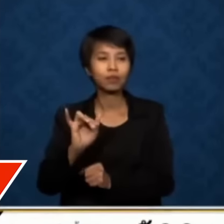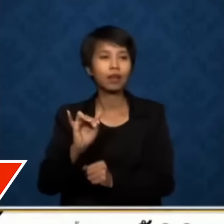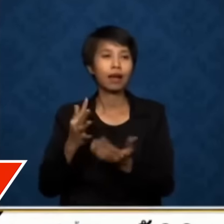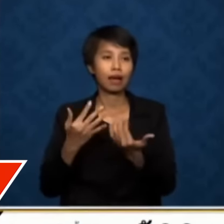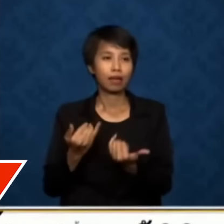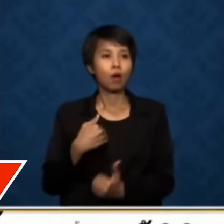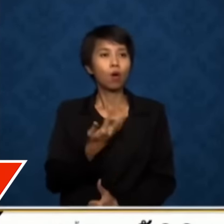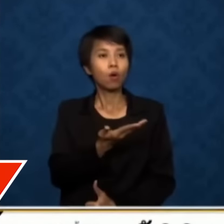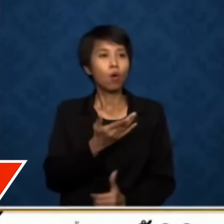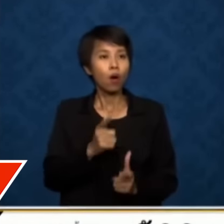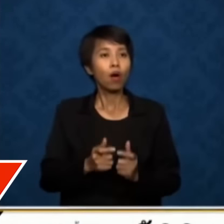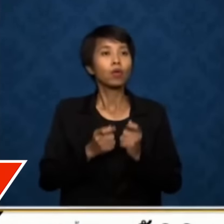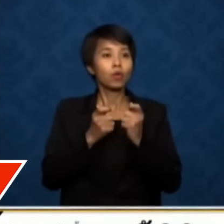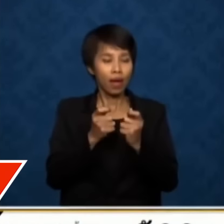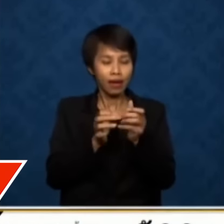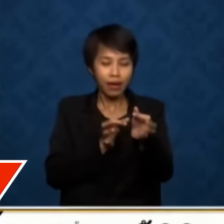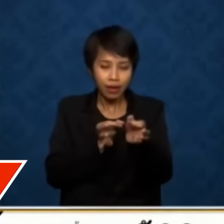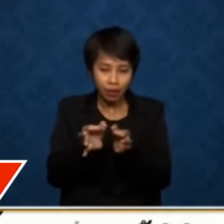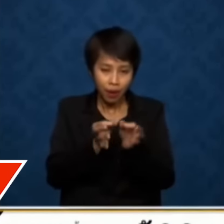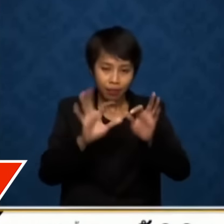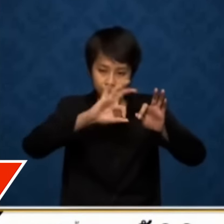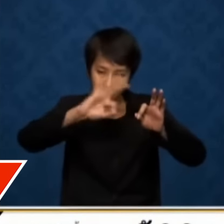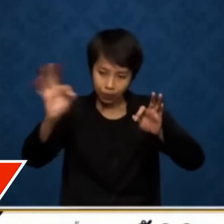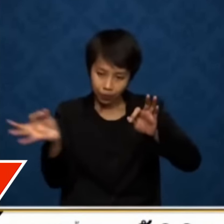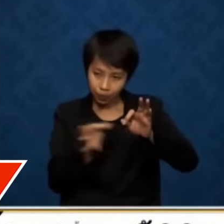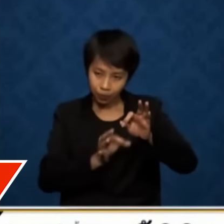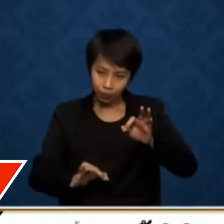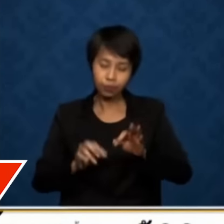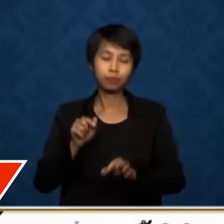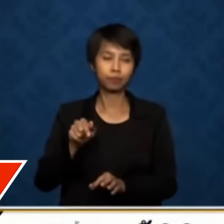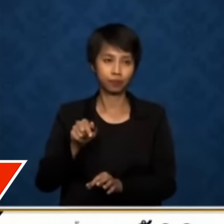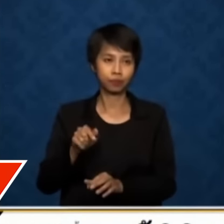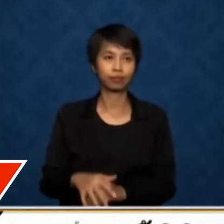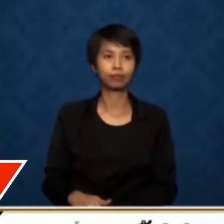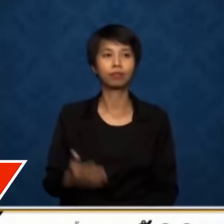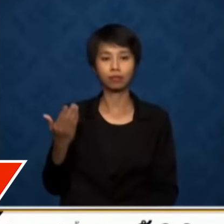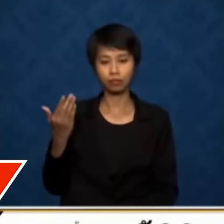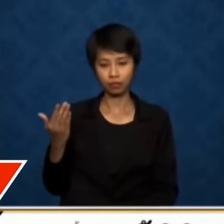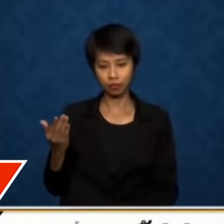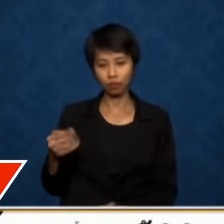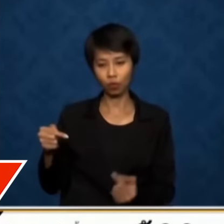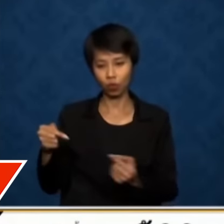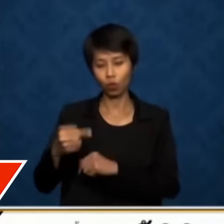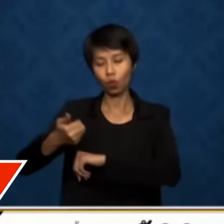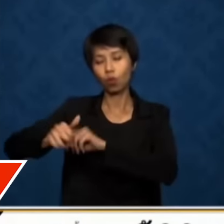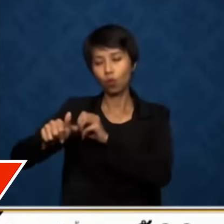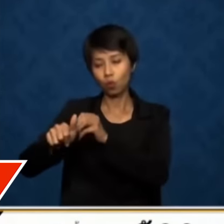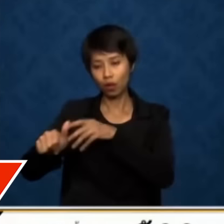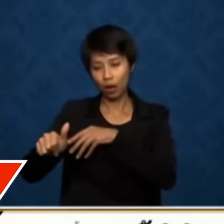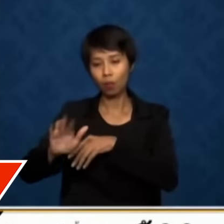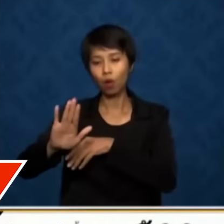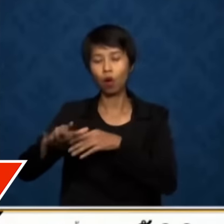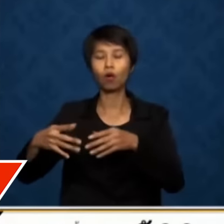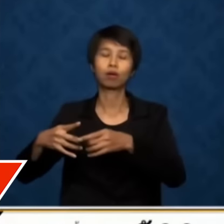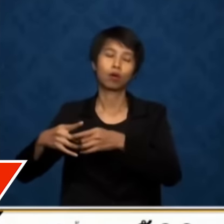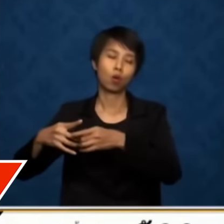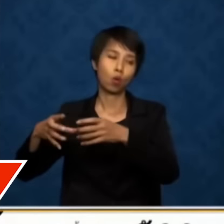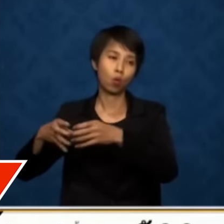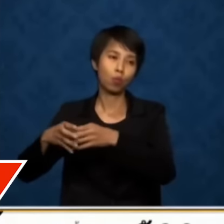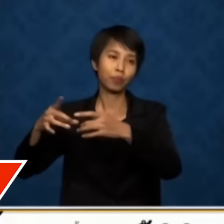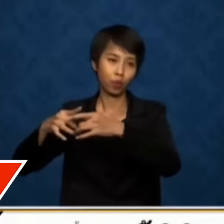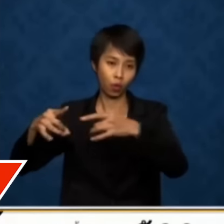าตอ่านยติเปิดของท่านผู้นำฝ่ายค้านท่านชัยธวัฒน์ตุลาธนนะครับในส่วนที่เกี่ยวข้องกับการอภิปรายของผม